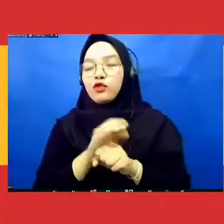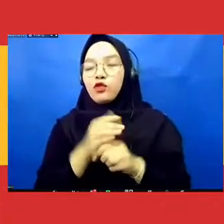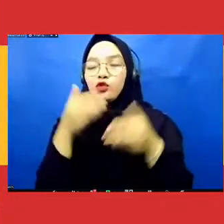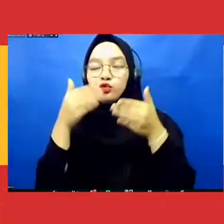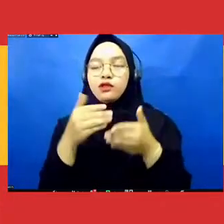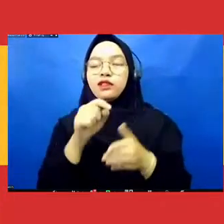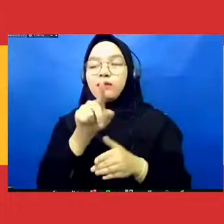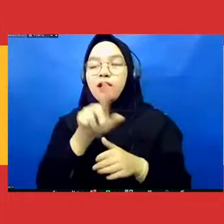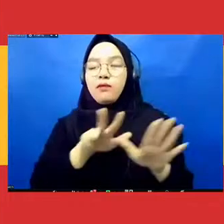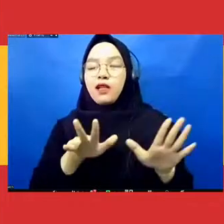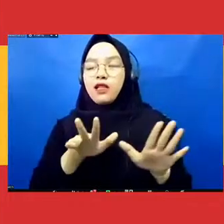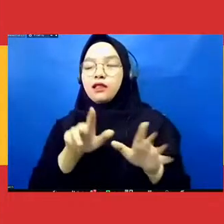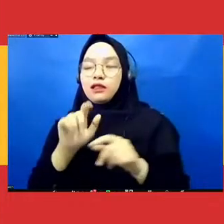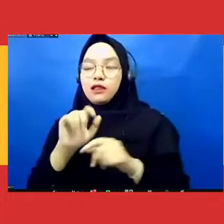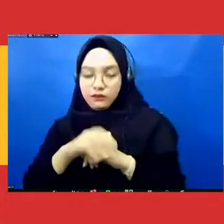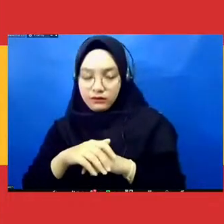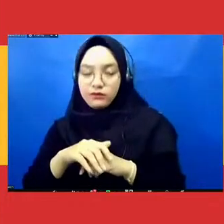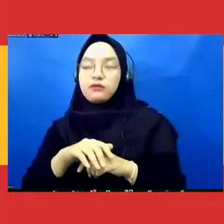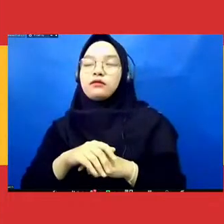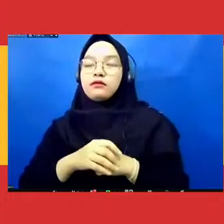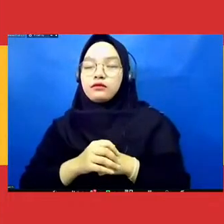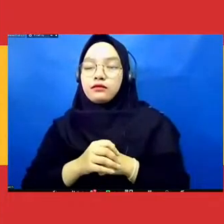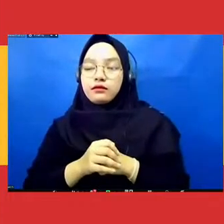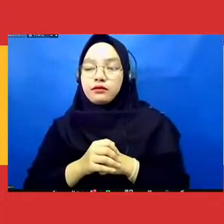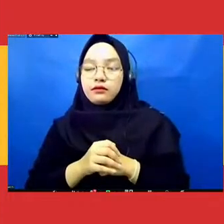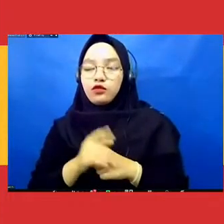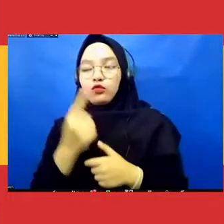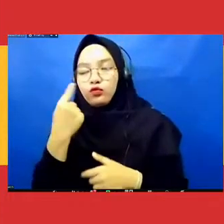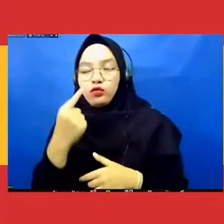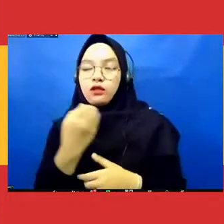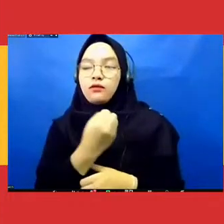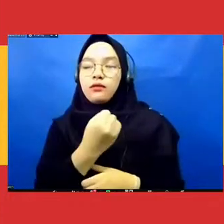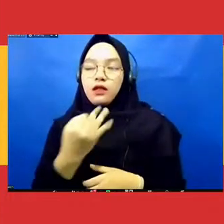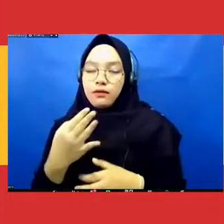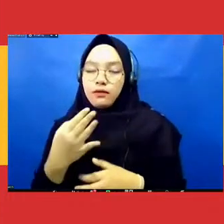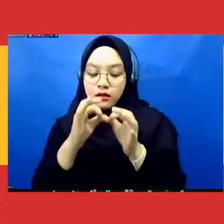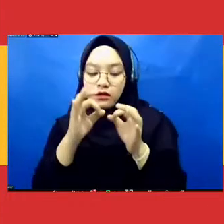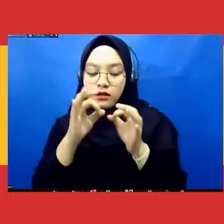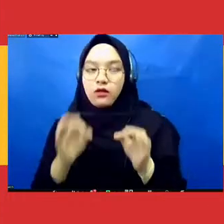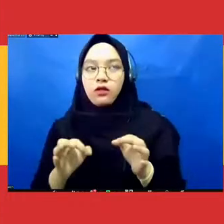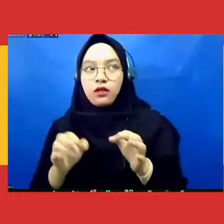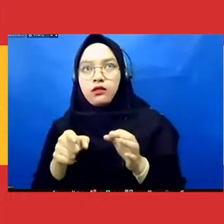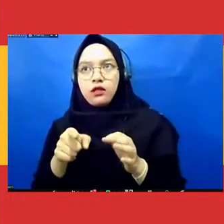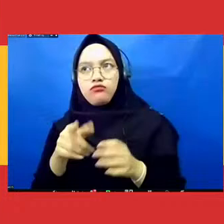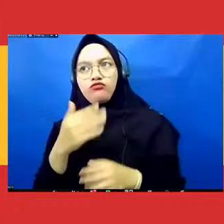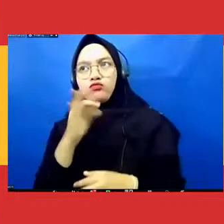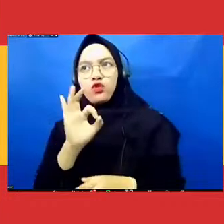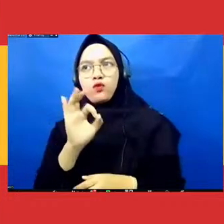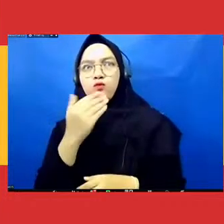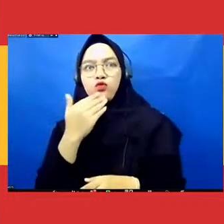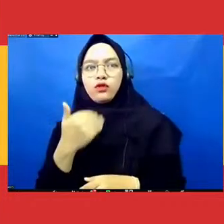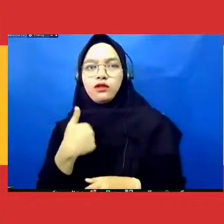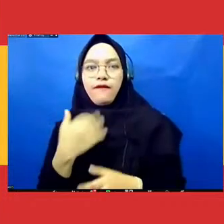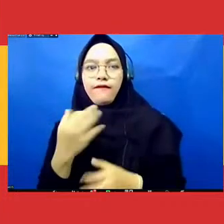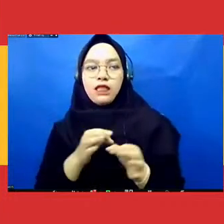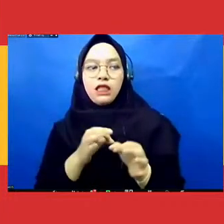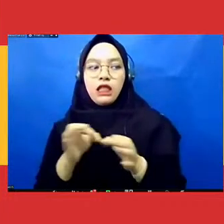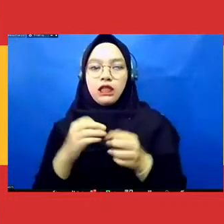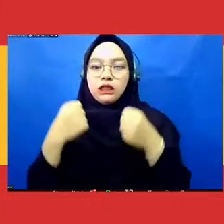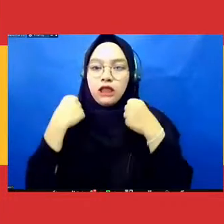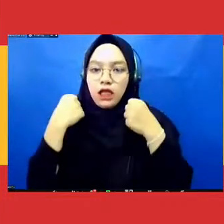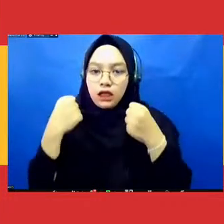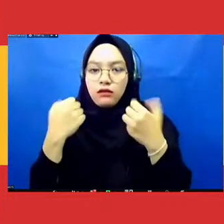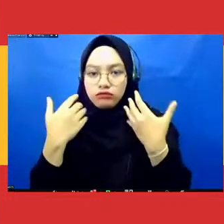kota ya yang masih belum memiliki universal health insurance gitu ya. Ada beberapa layanan-layanan kesehatan